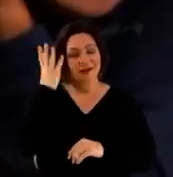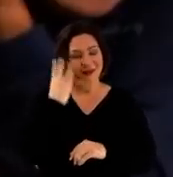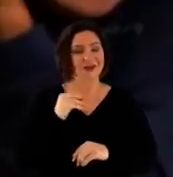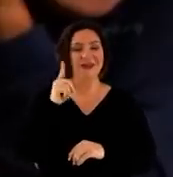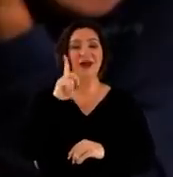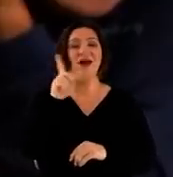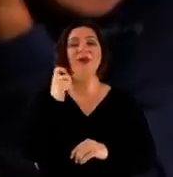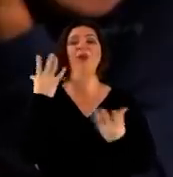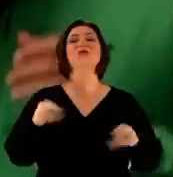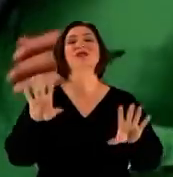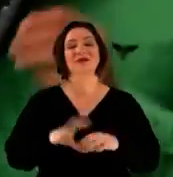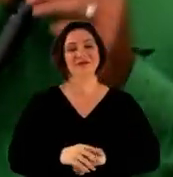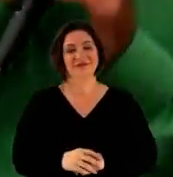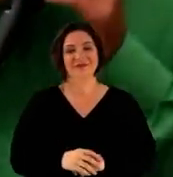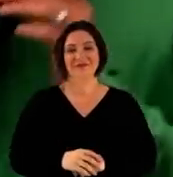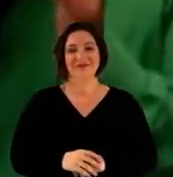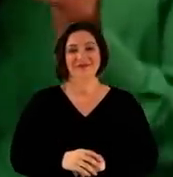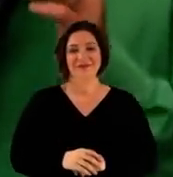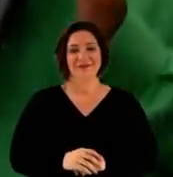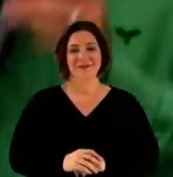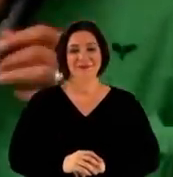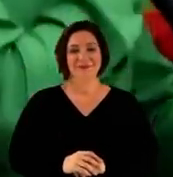Anlaşılır, sen adam olmayacaksın.